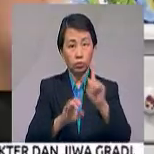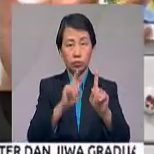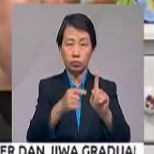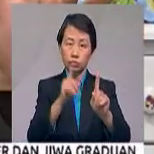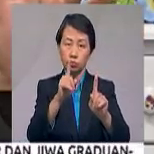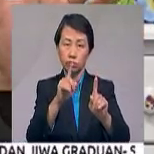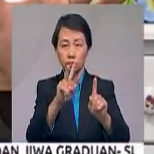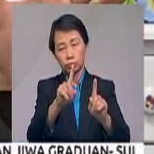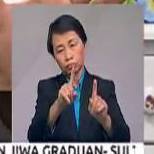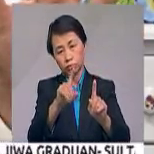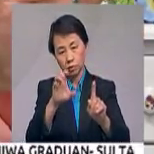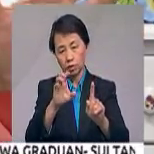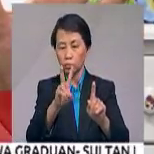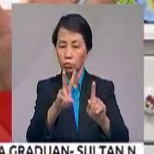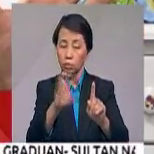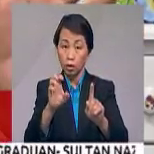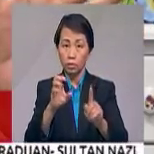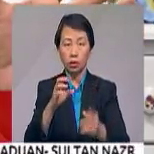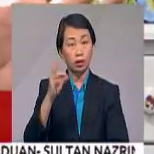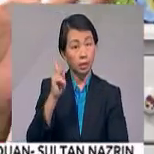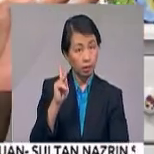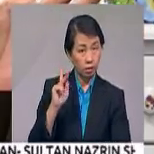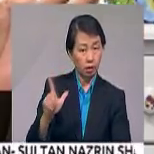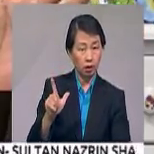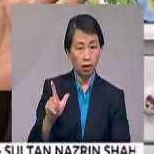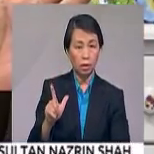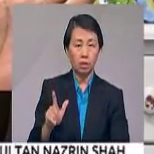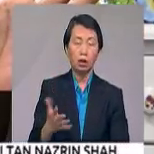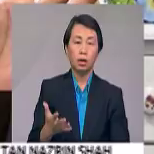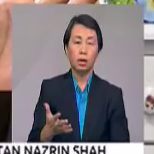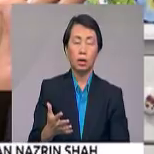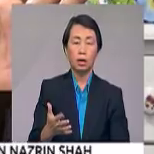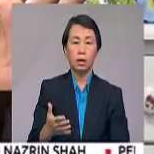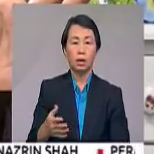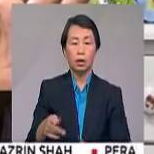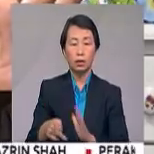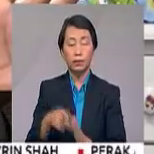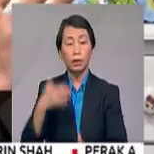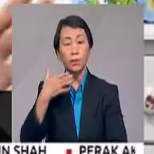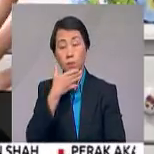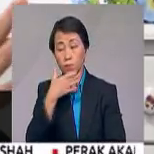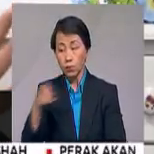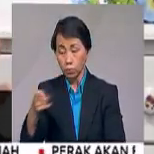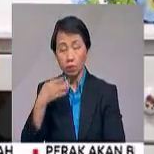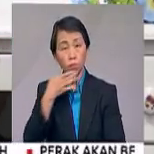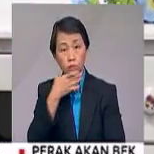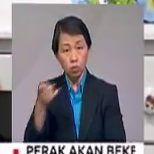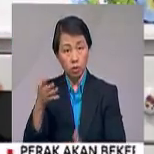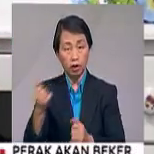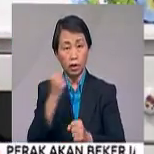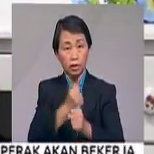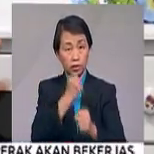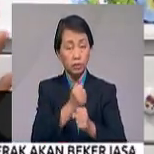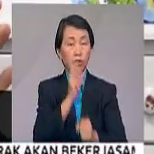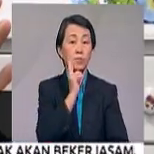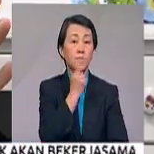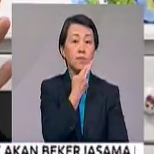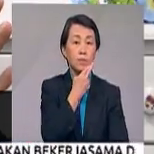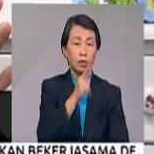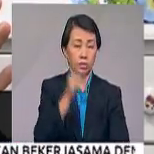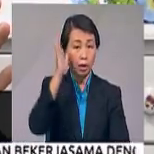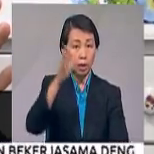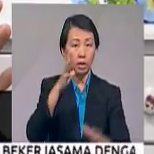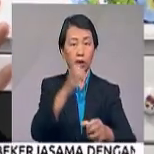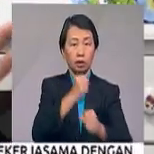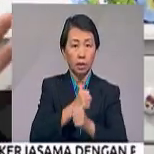atau RM1,200 di KL. Pemuda ini nak kerja dengan restoran ini, dia akan